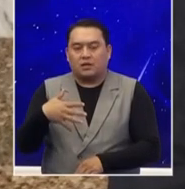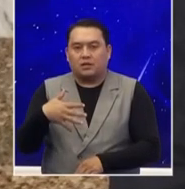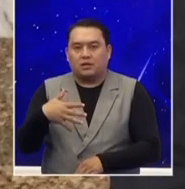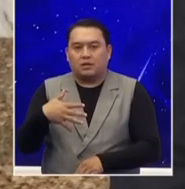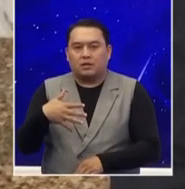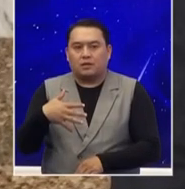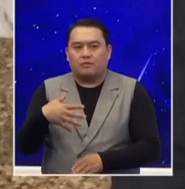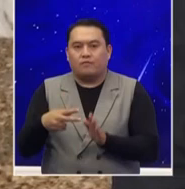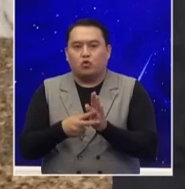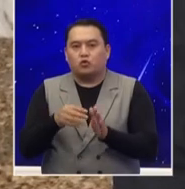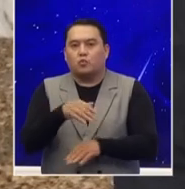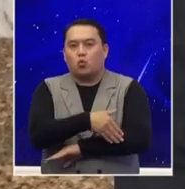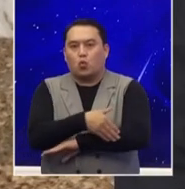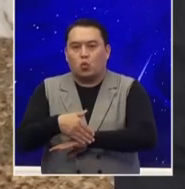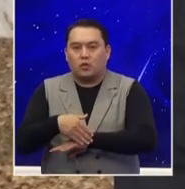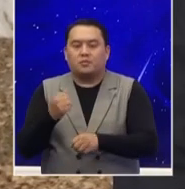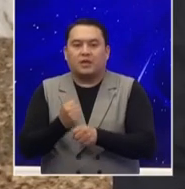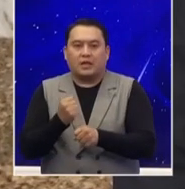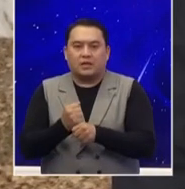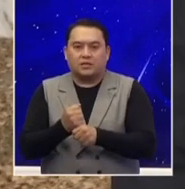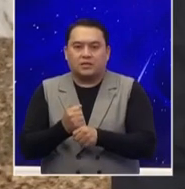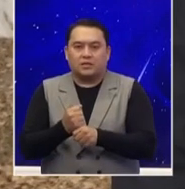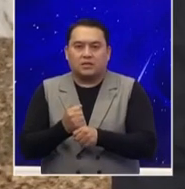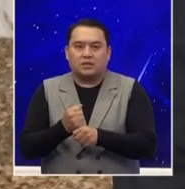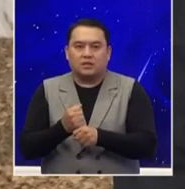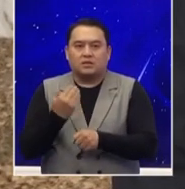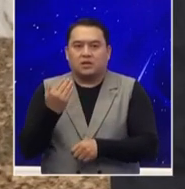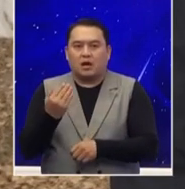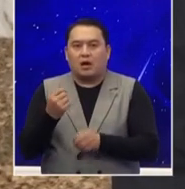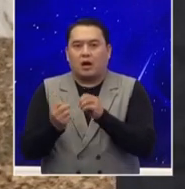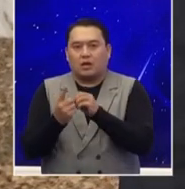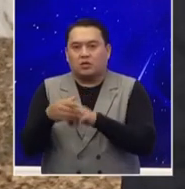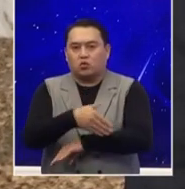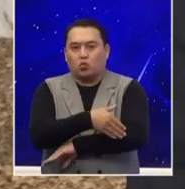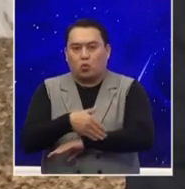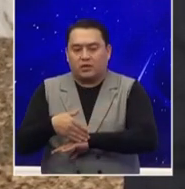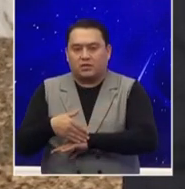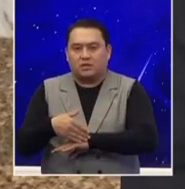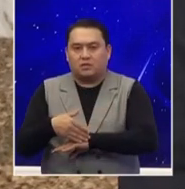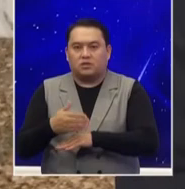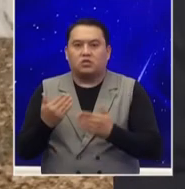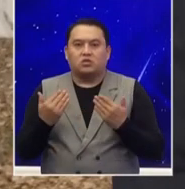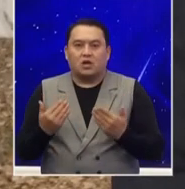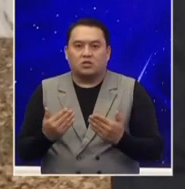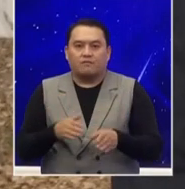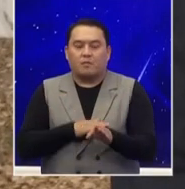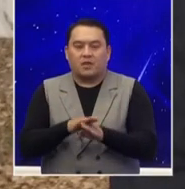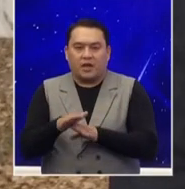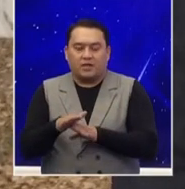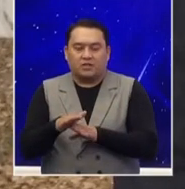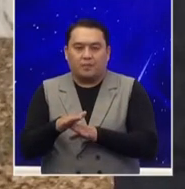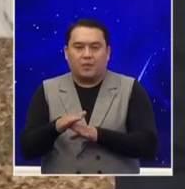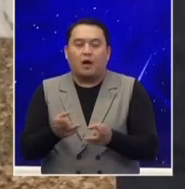5058 улица делается данным из них 11 улиц данный момент реализуется